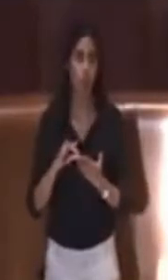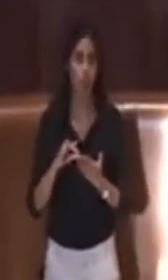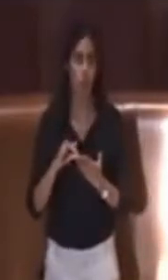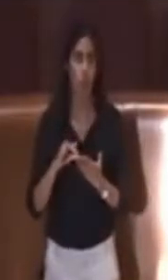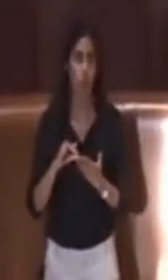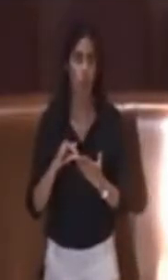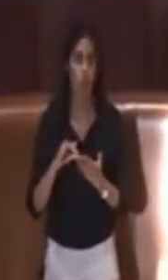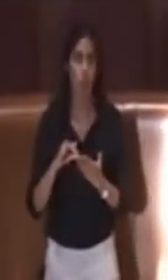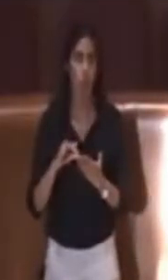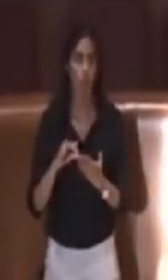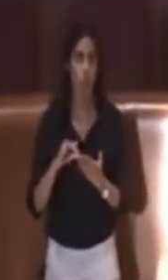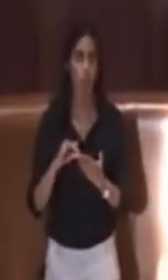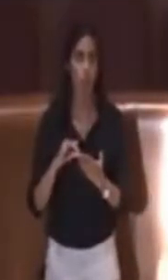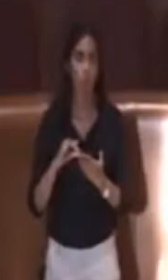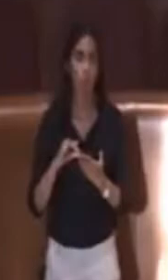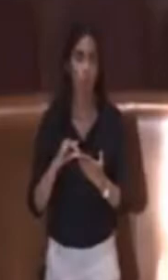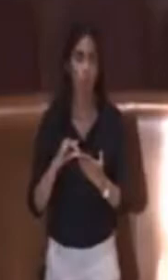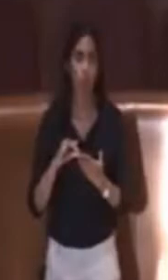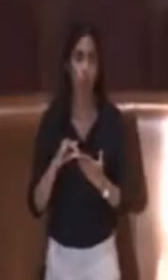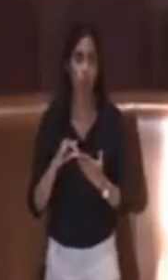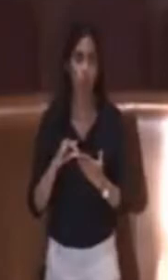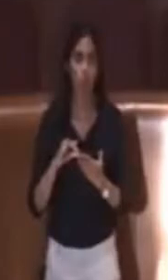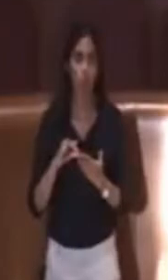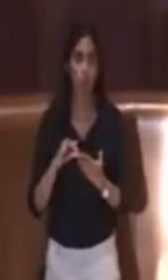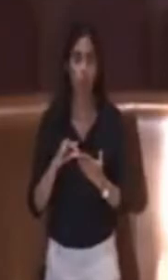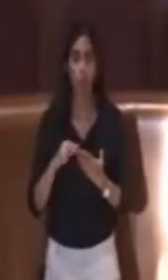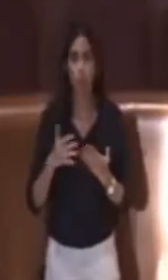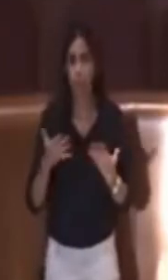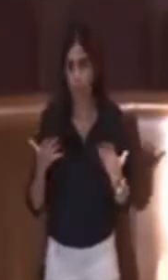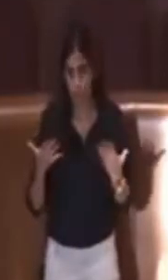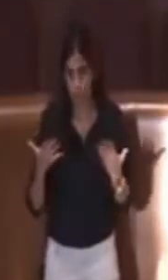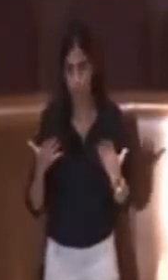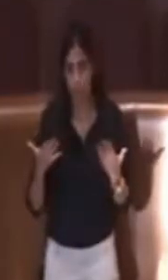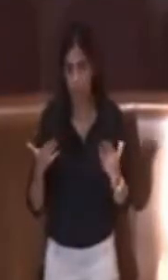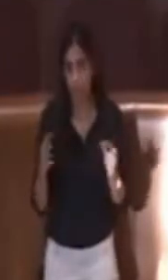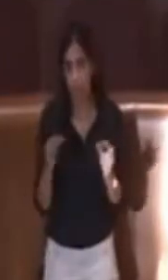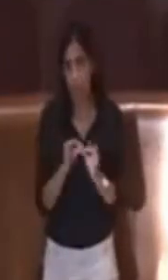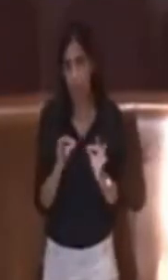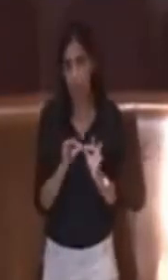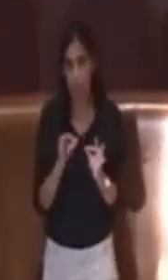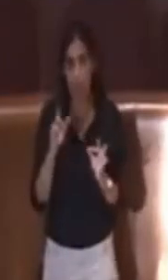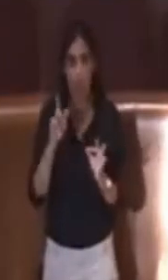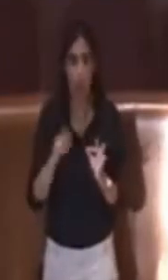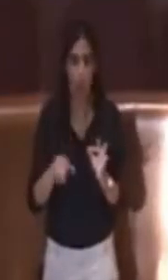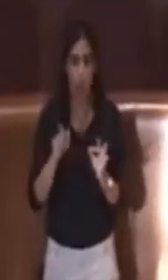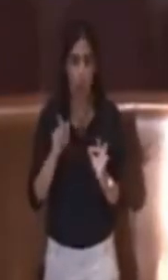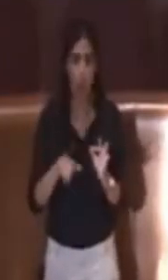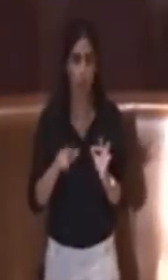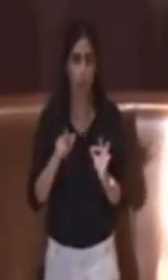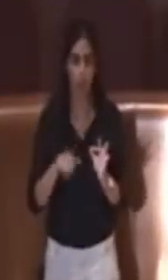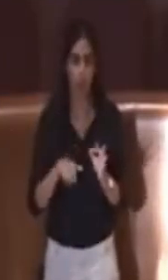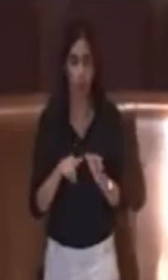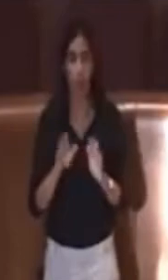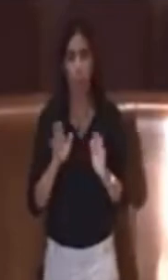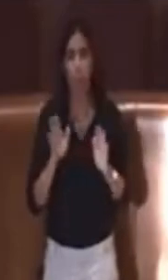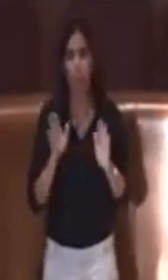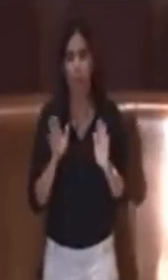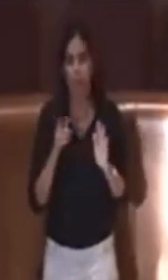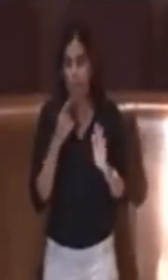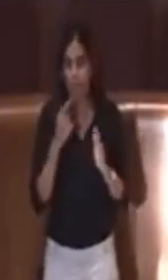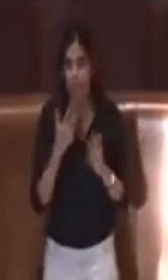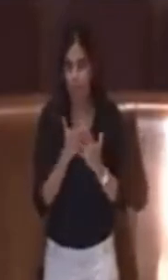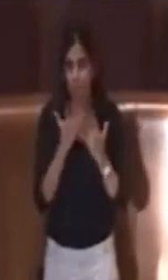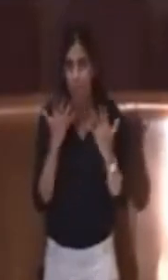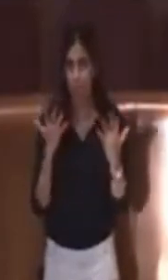poter non votare a favore ma detto francamente lo roma capitale deve rispettare il piano nazionale integrato